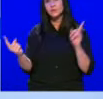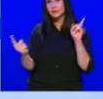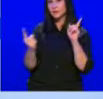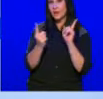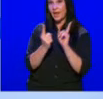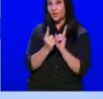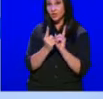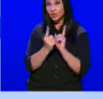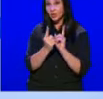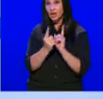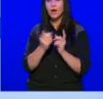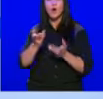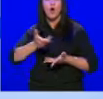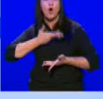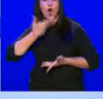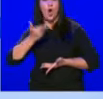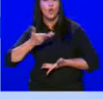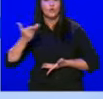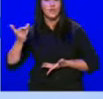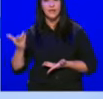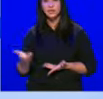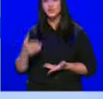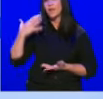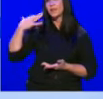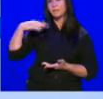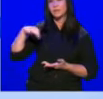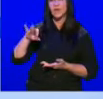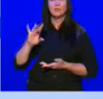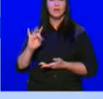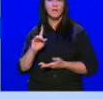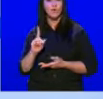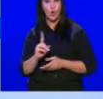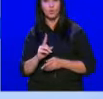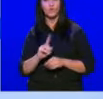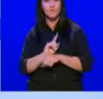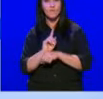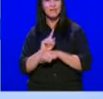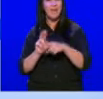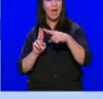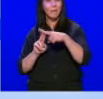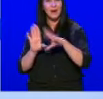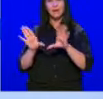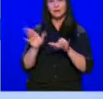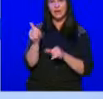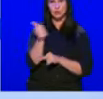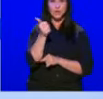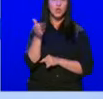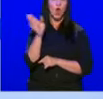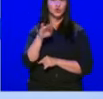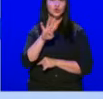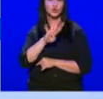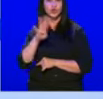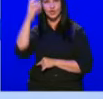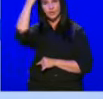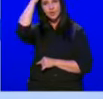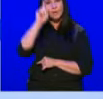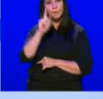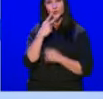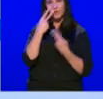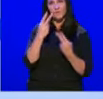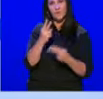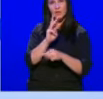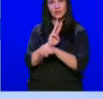срещата, от речта на президента Румен Радев, който е в Прага заедно с лидерите на още 44 държави, може да видите